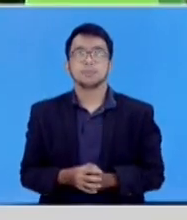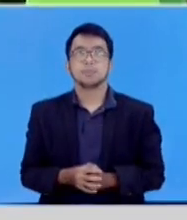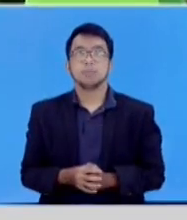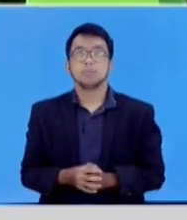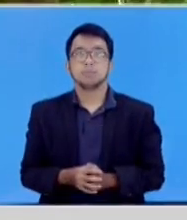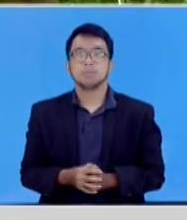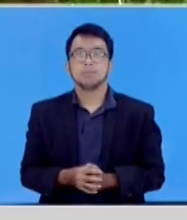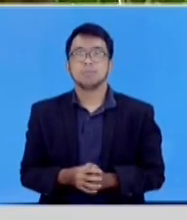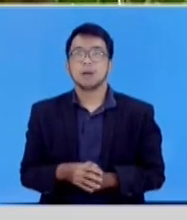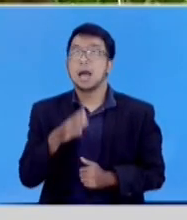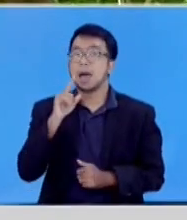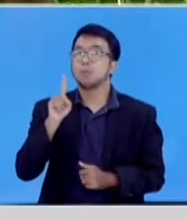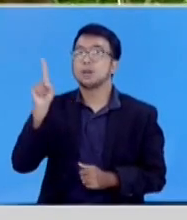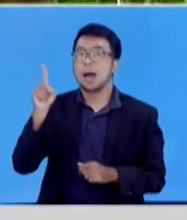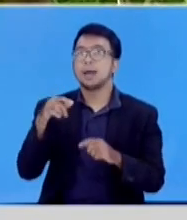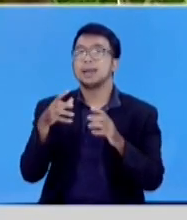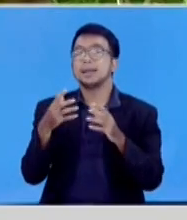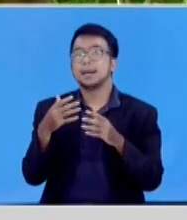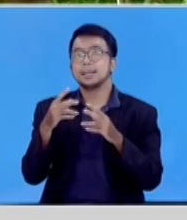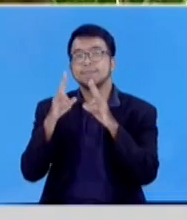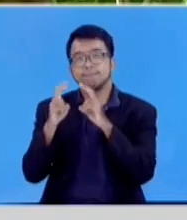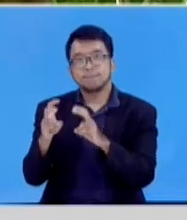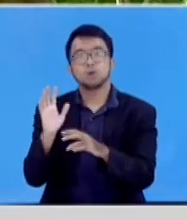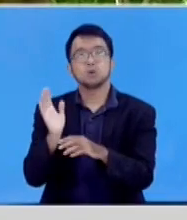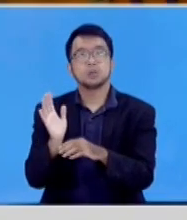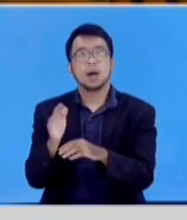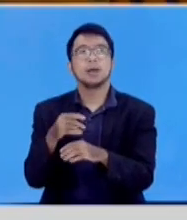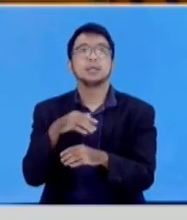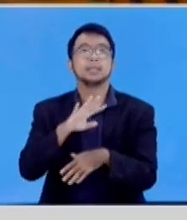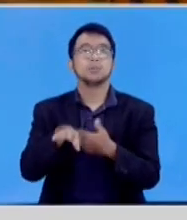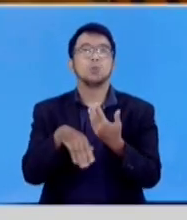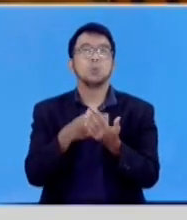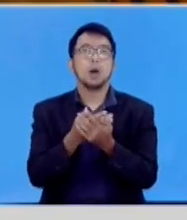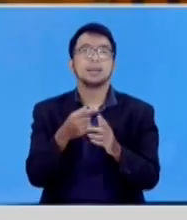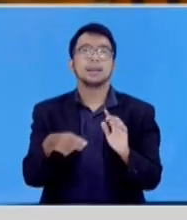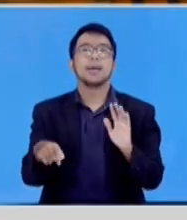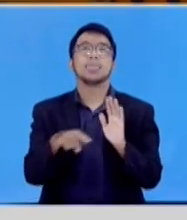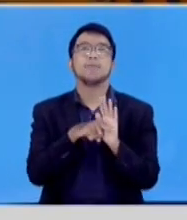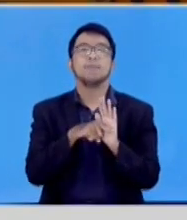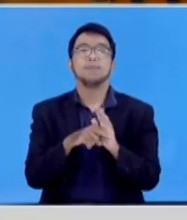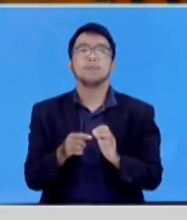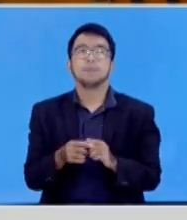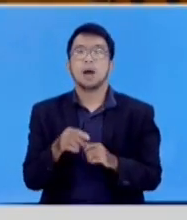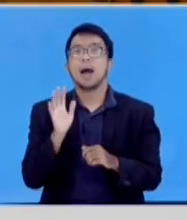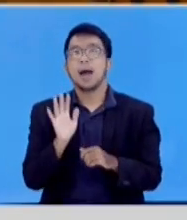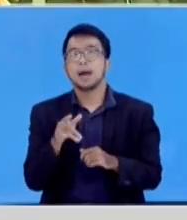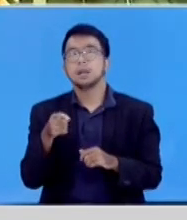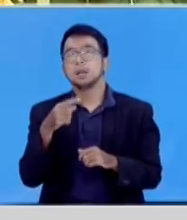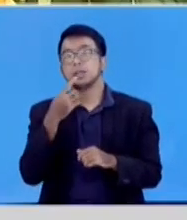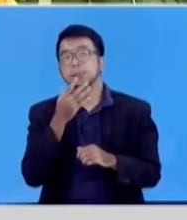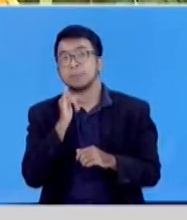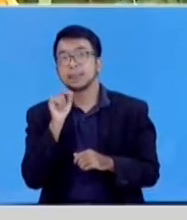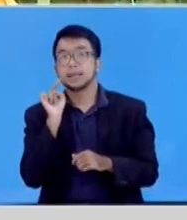hasil tracing tersebut dan testing tersebut semuanya hasilnya negatif. Nah, kalau sudah demikian, maka